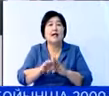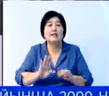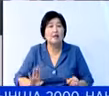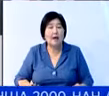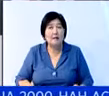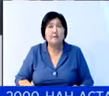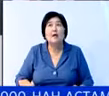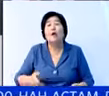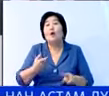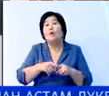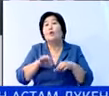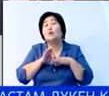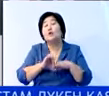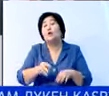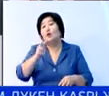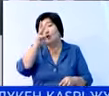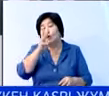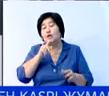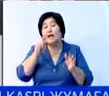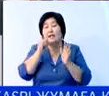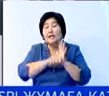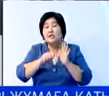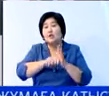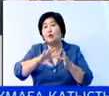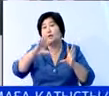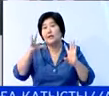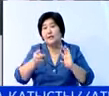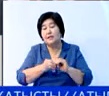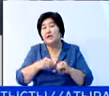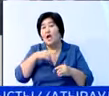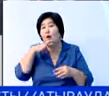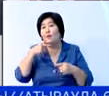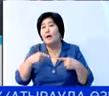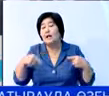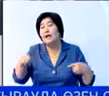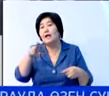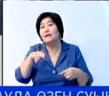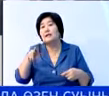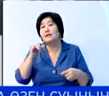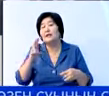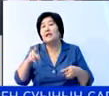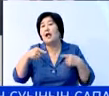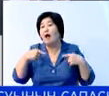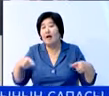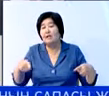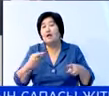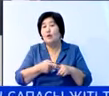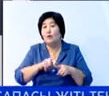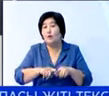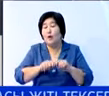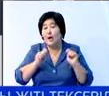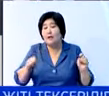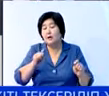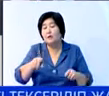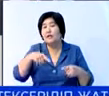Осы жүргізілген үш айлық зерттеудің нәтижесінде біраз дүние ашылды. Осы уақытқа дейін сол